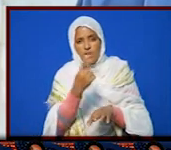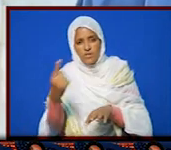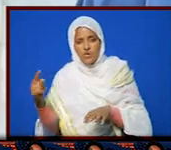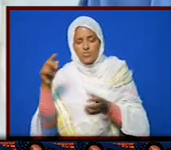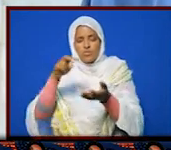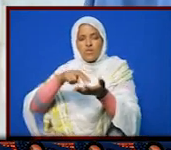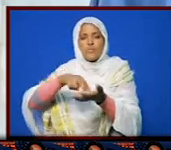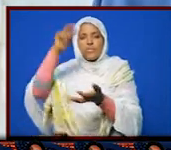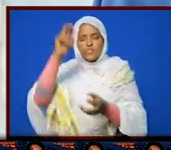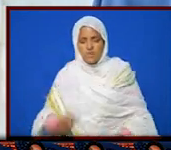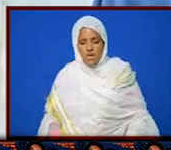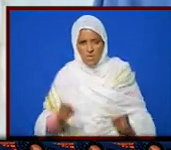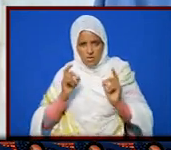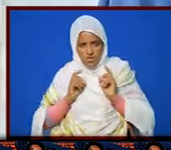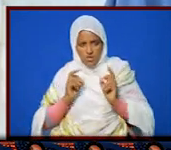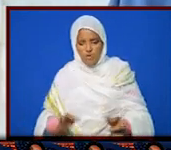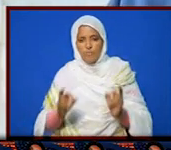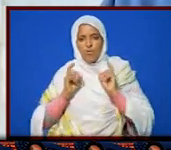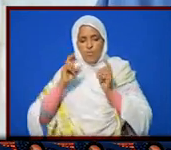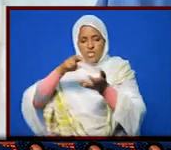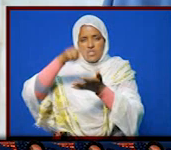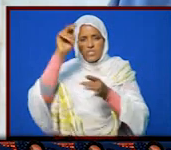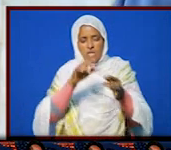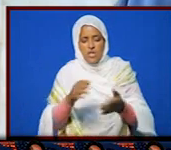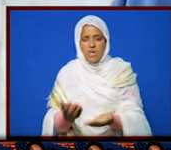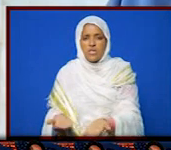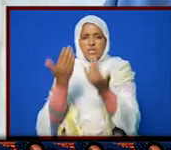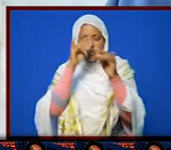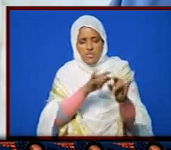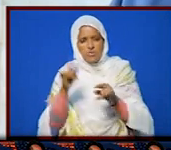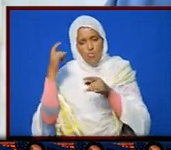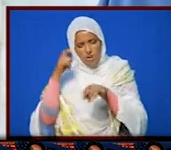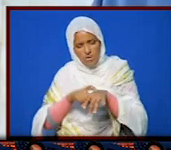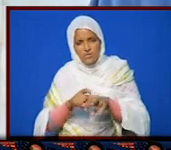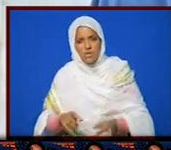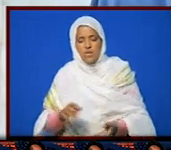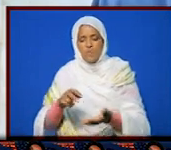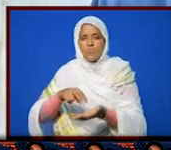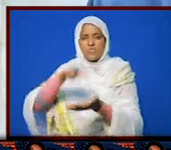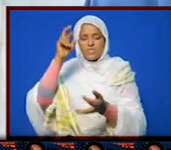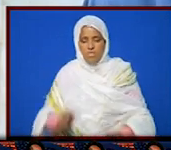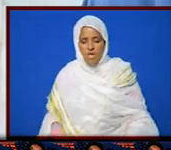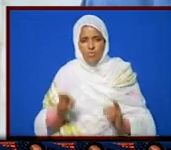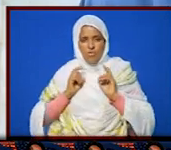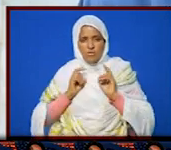አንዱ አንዱን ባይገፋው እያንዳንዱ በትንሣኤ ሕይወት ወይም በሕይወት ትንሣኤ ይነሳ ዘንድ